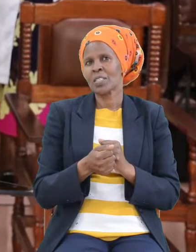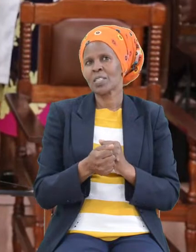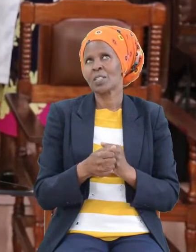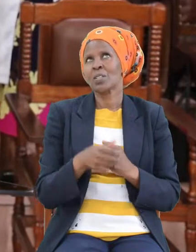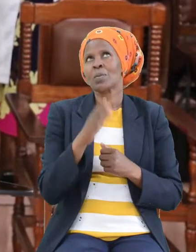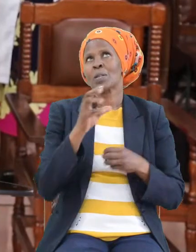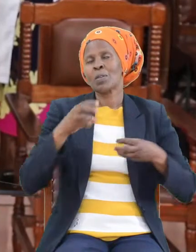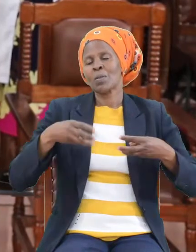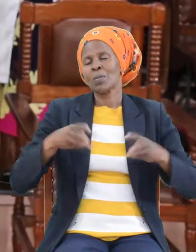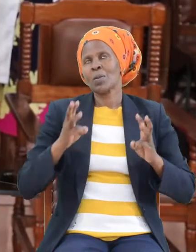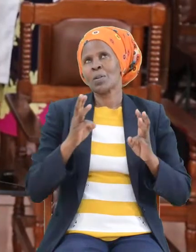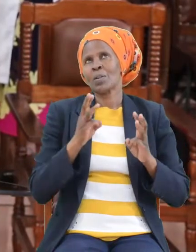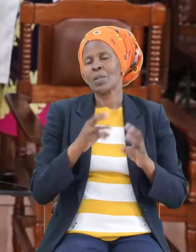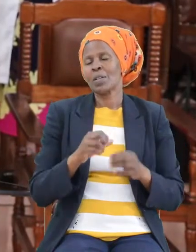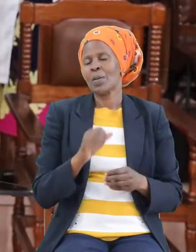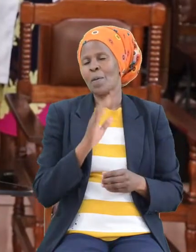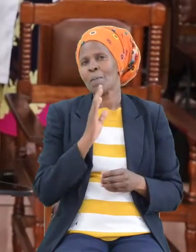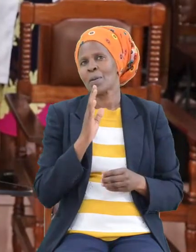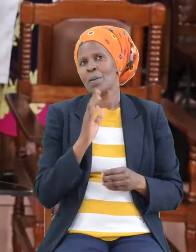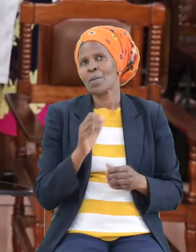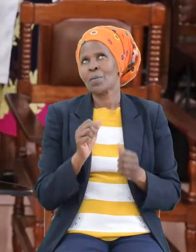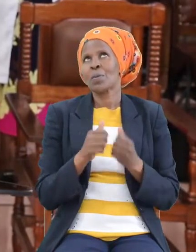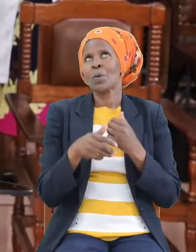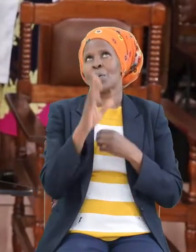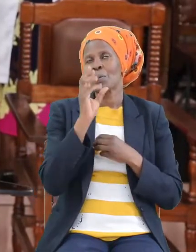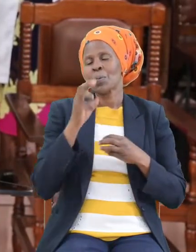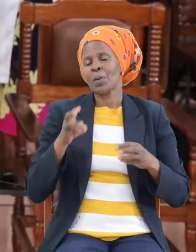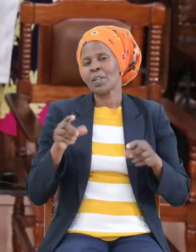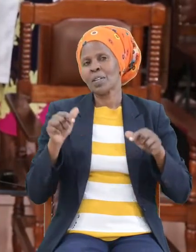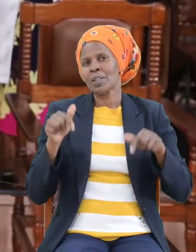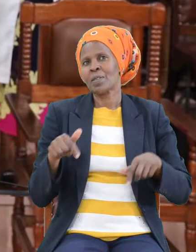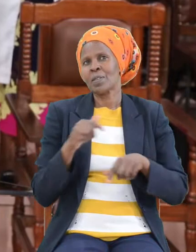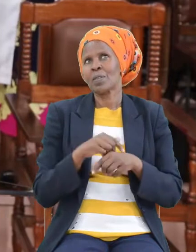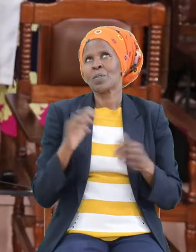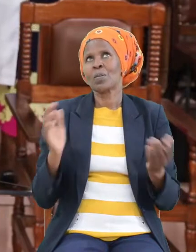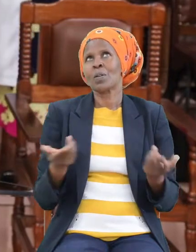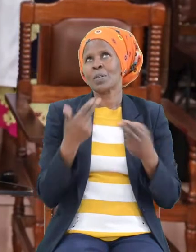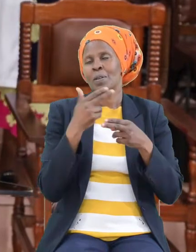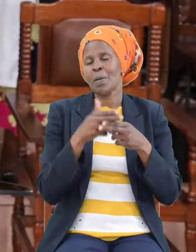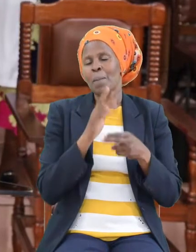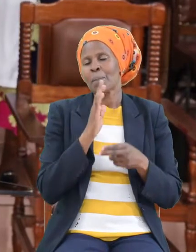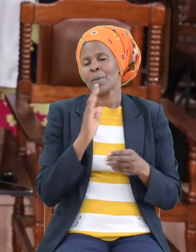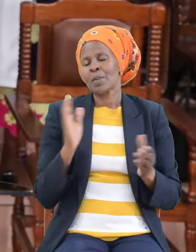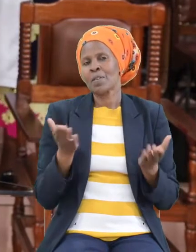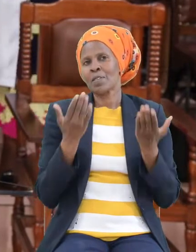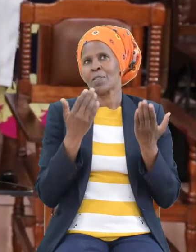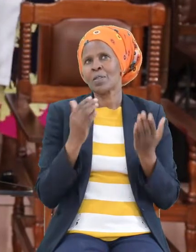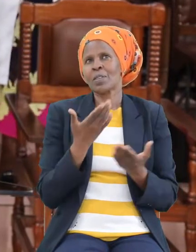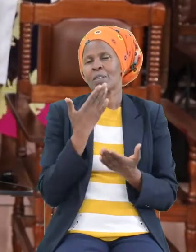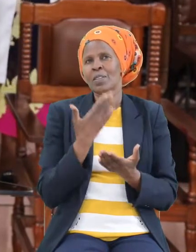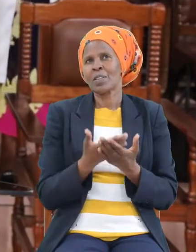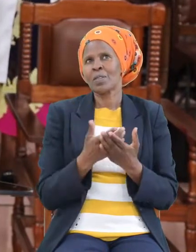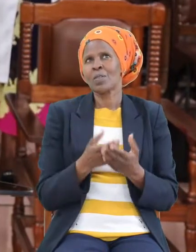jinsi upendavyo sisi tuwe, ili kila wakati Bwana jina lako likaweza kuinuliwa. Tunakushukuru kwa yote kwa sababu